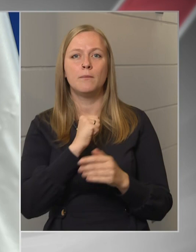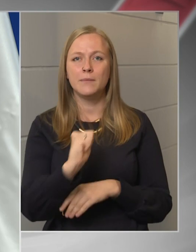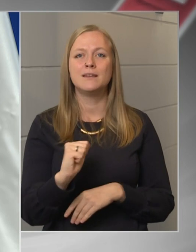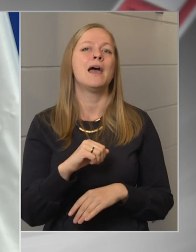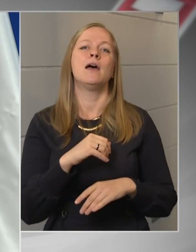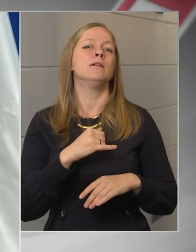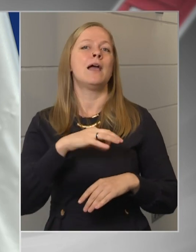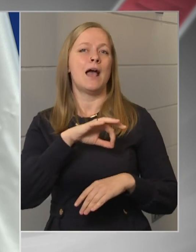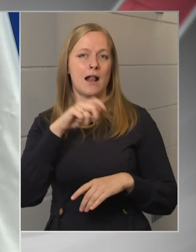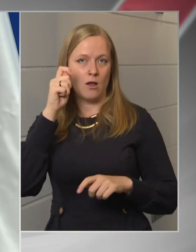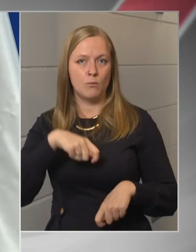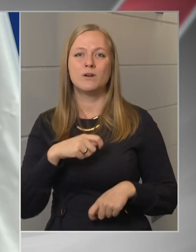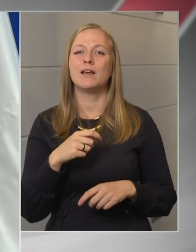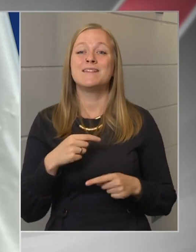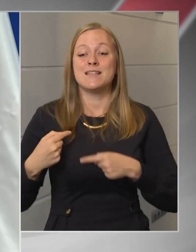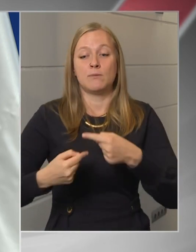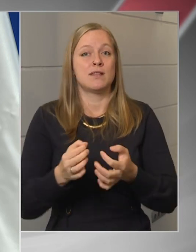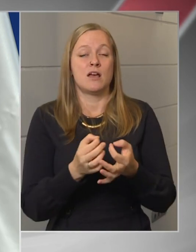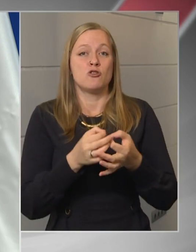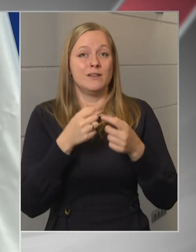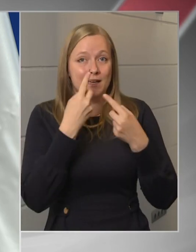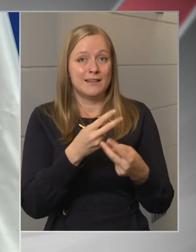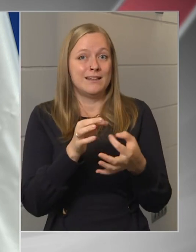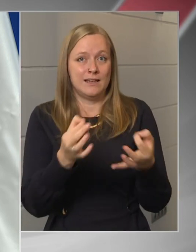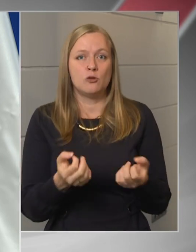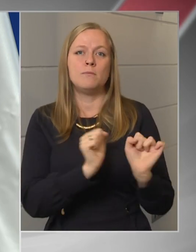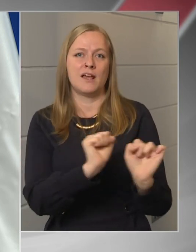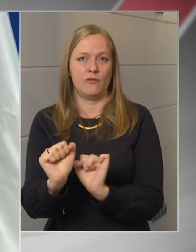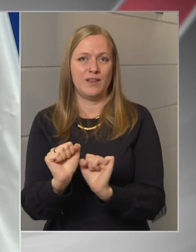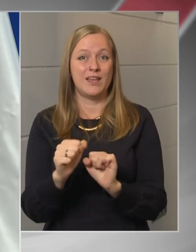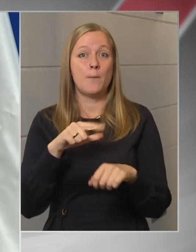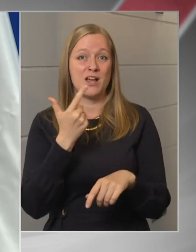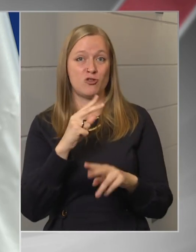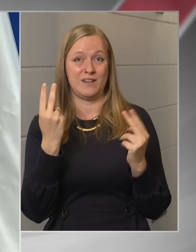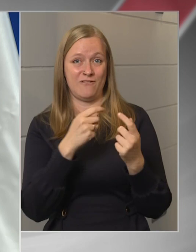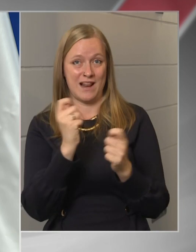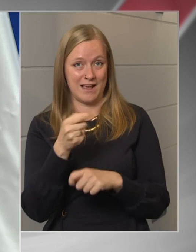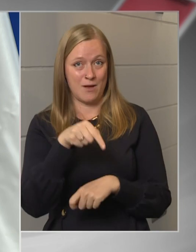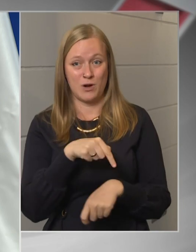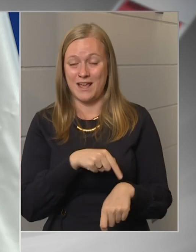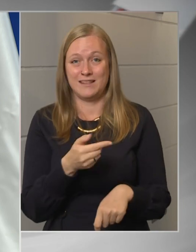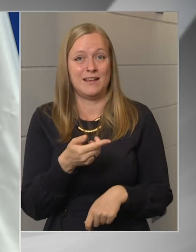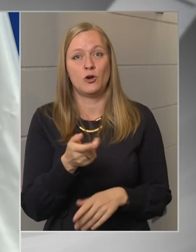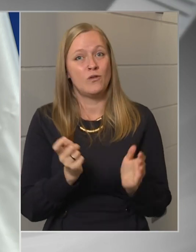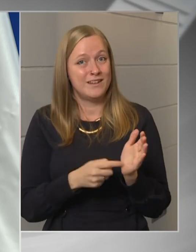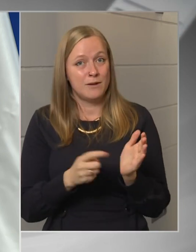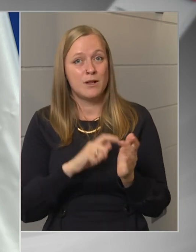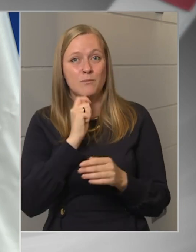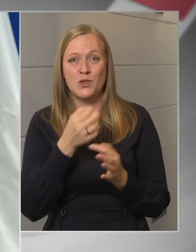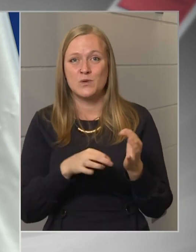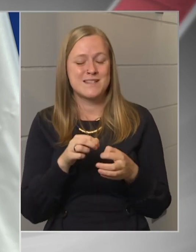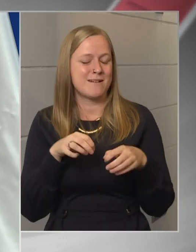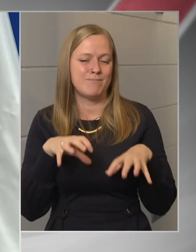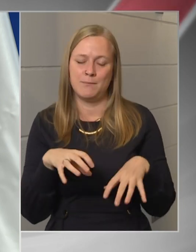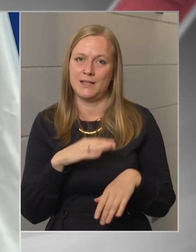származásoló tekintet nélkül megvédje. A második világhábor idején ennek a követelménynek, ennek az erkölcsi és politikai követelménynek Magyarország